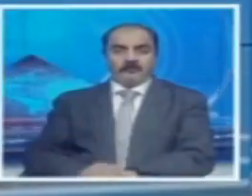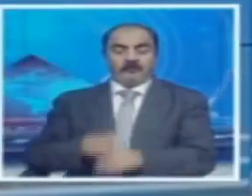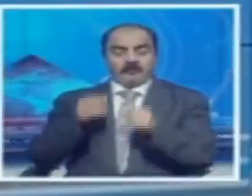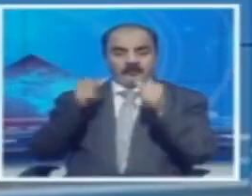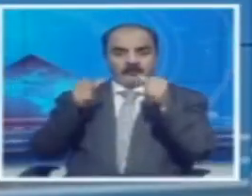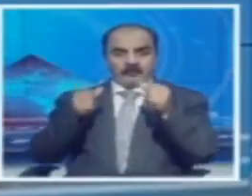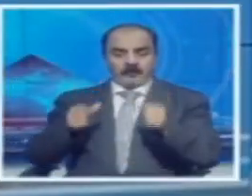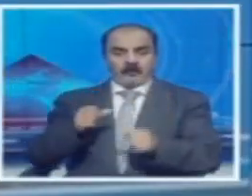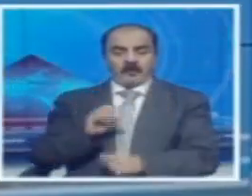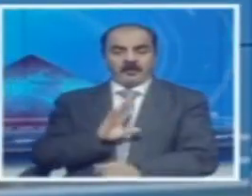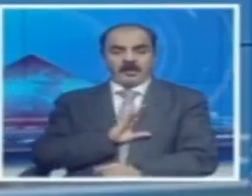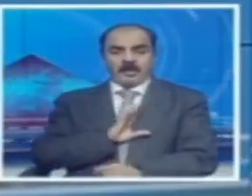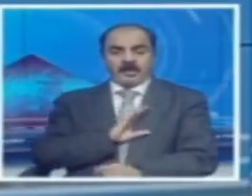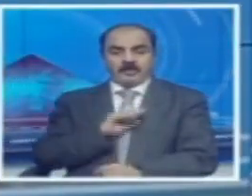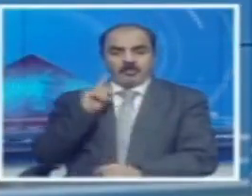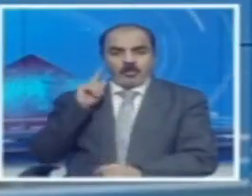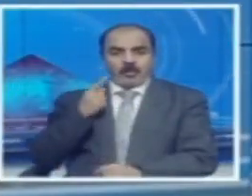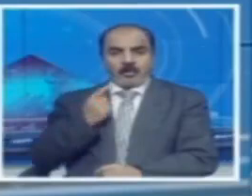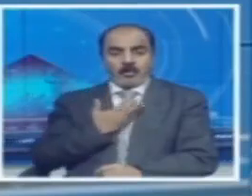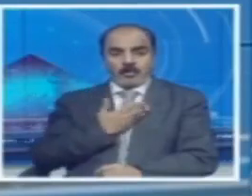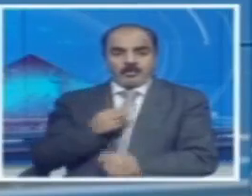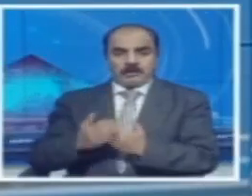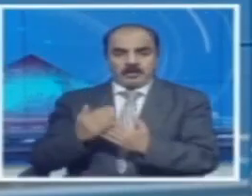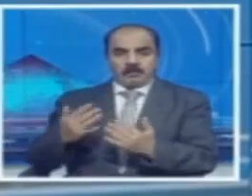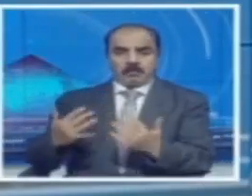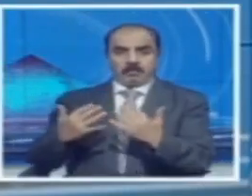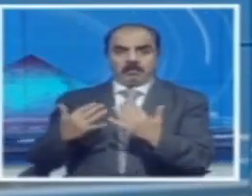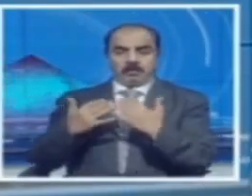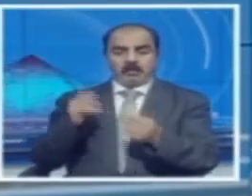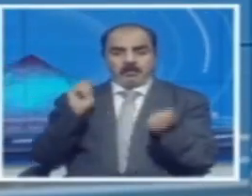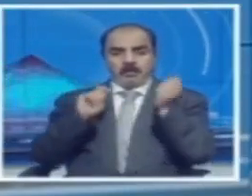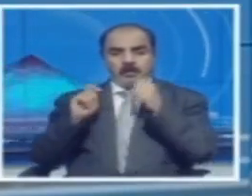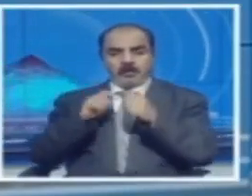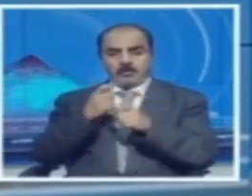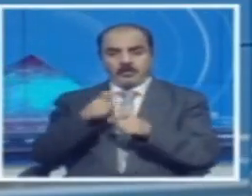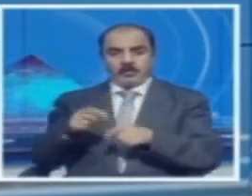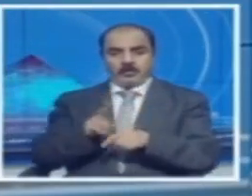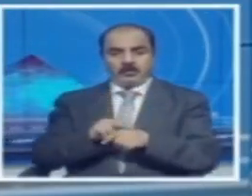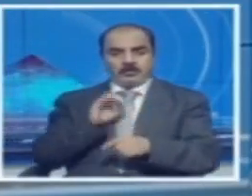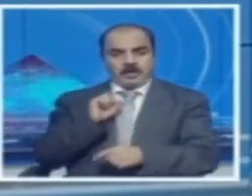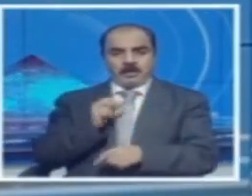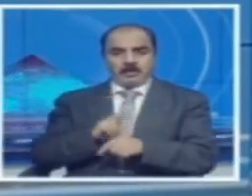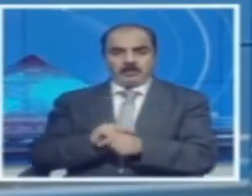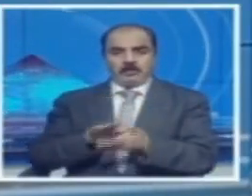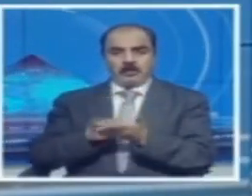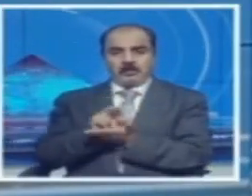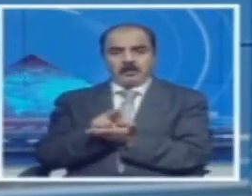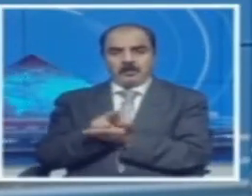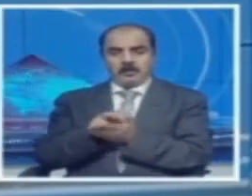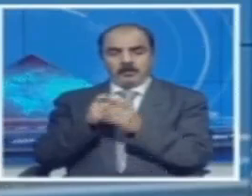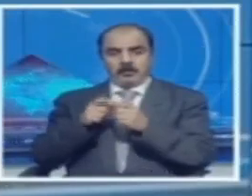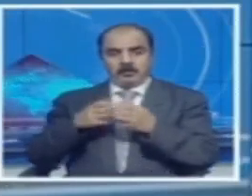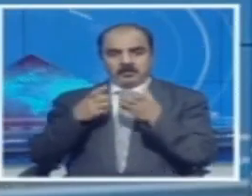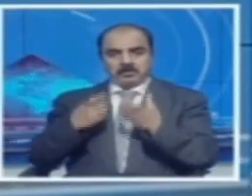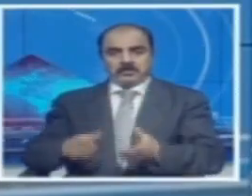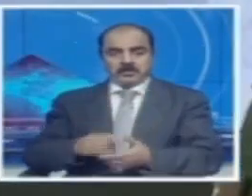أعلنت وزارة الدفاع الأوكرانية أن القوات الروسية بدأت عملية اقتحام لمصنع أزوفستال للصلب في ماريوبول بمساعدة الدبابات ونيران